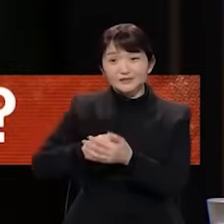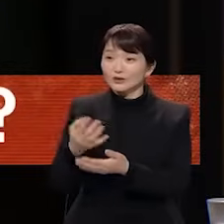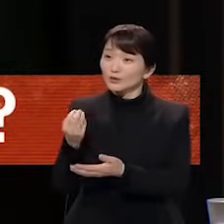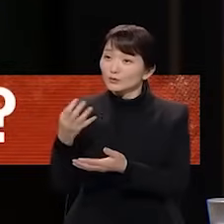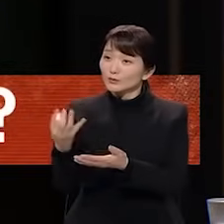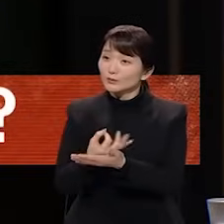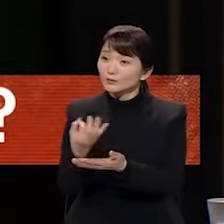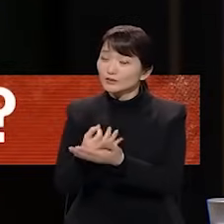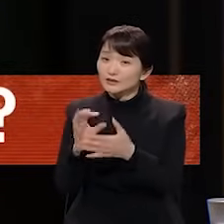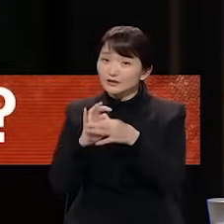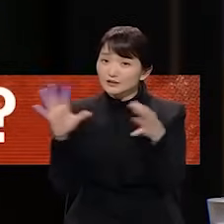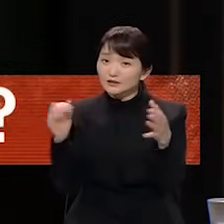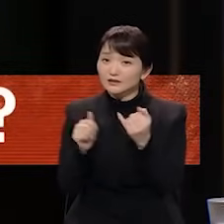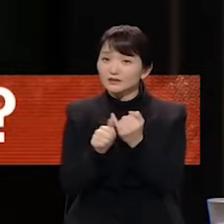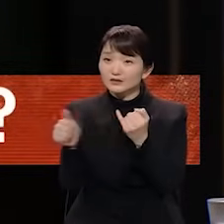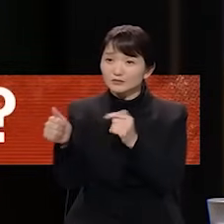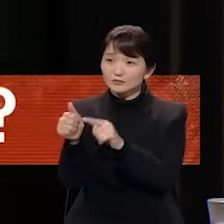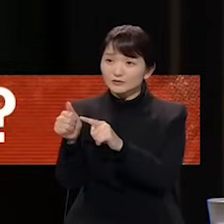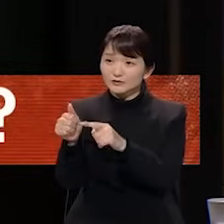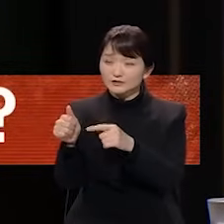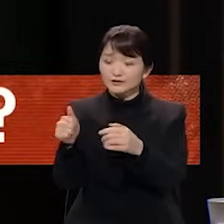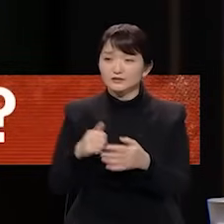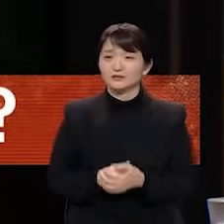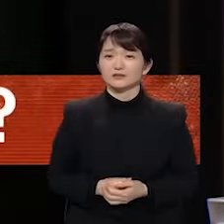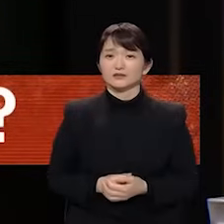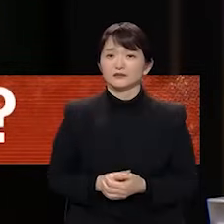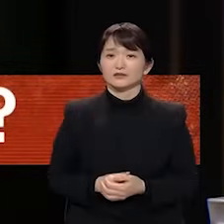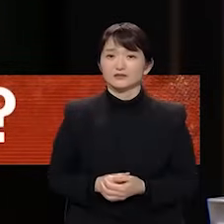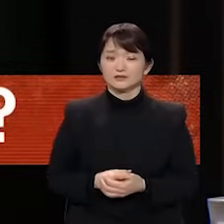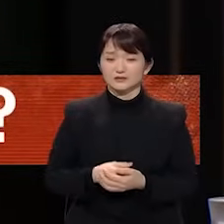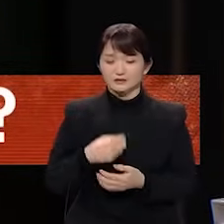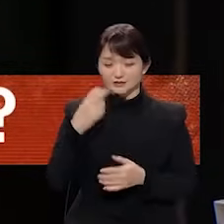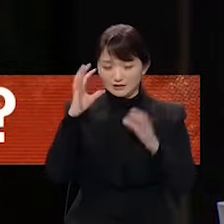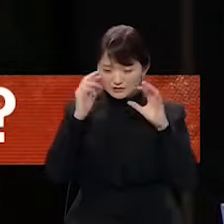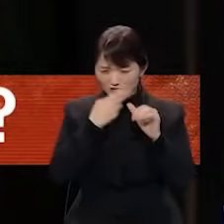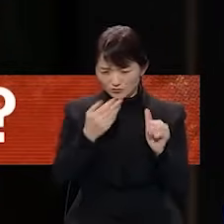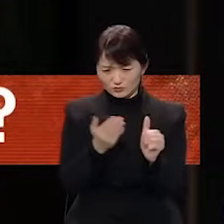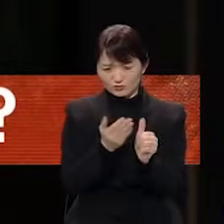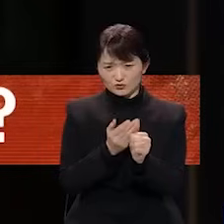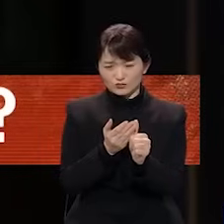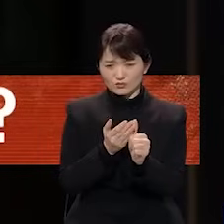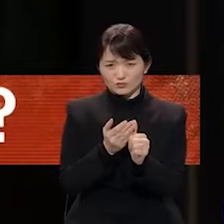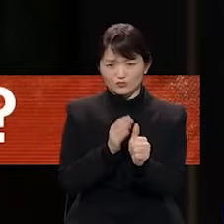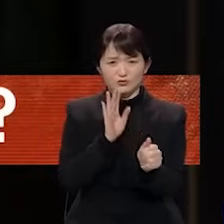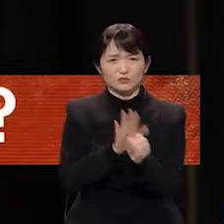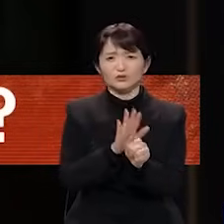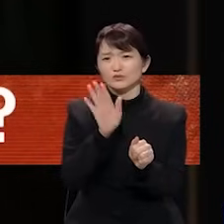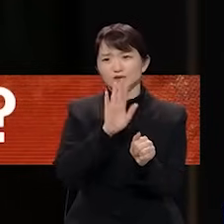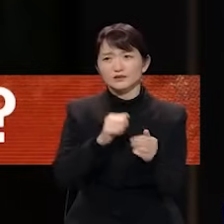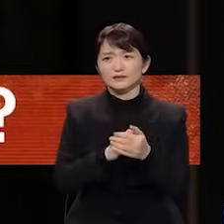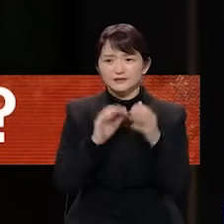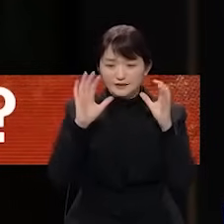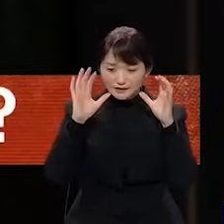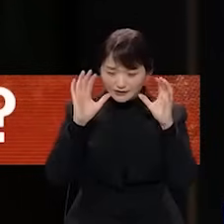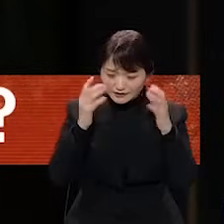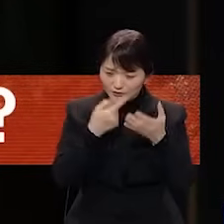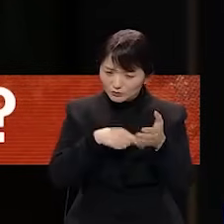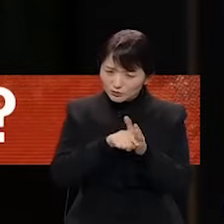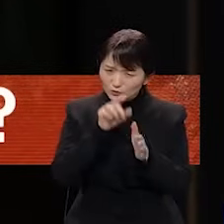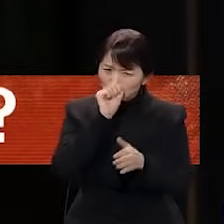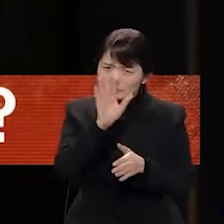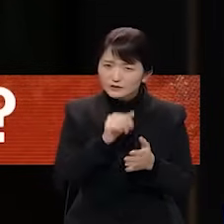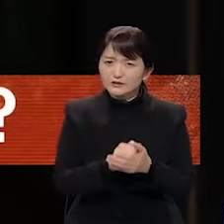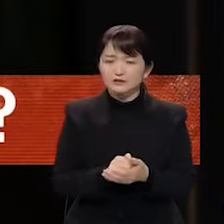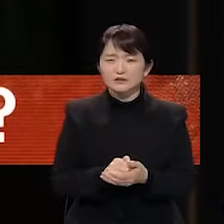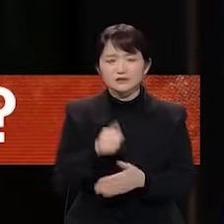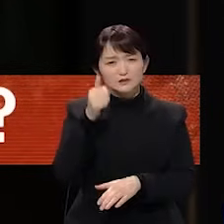떠나서이 남편이 어쨌든 아이 아빠가 육아의 일절 참여를 안 한다는 거는 아이를 위해서도 좀 좋지 않지 않나 나중에 혹시나